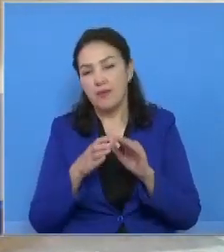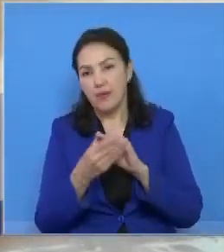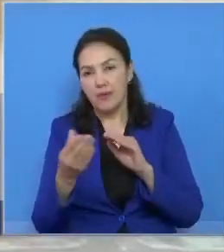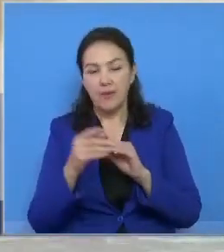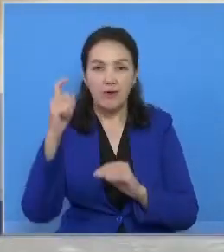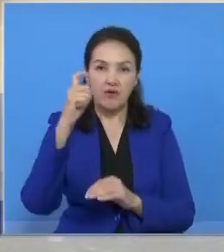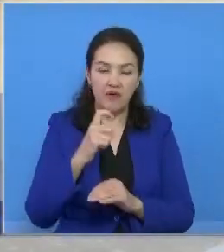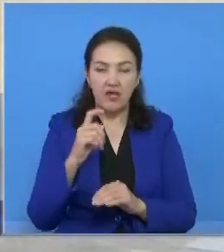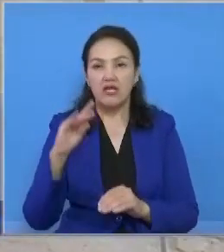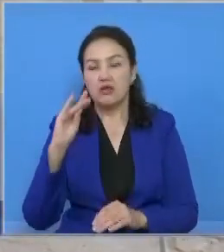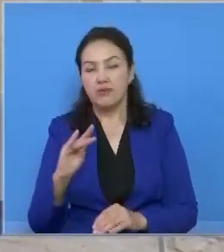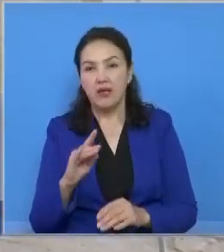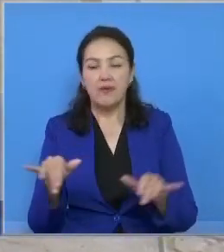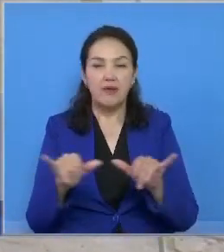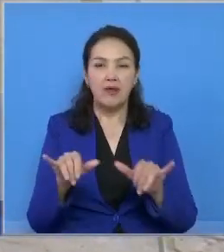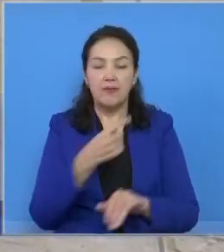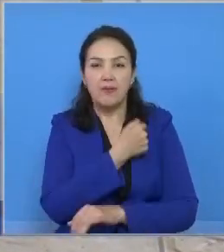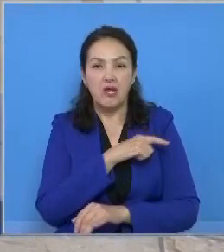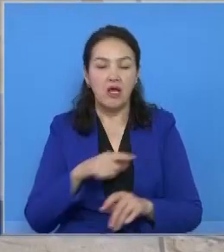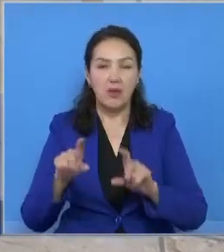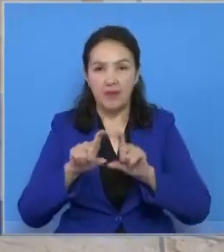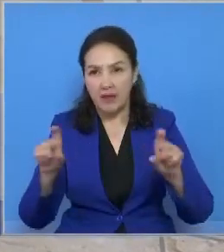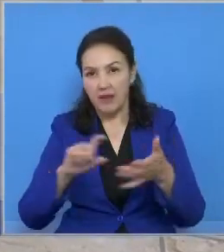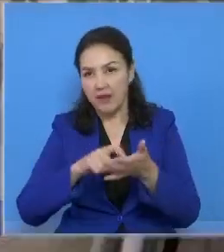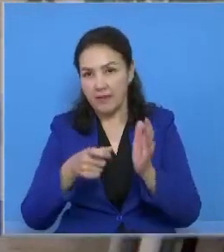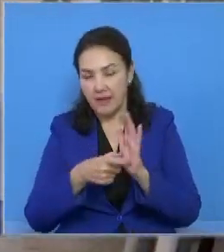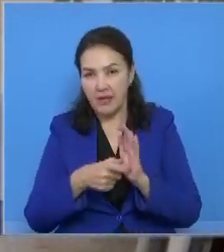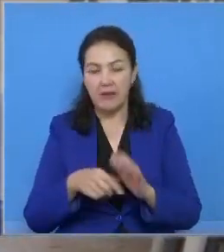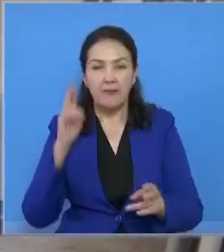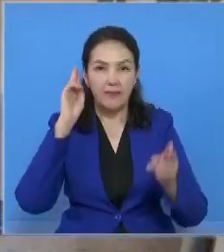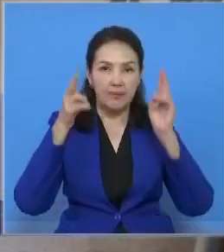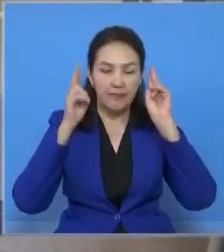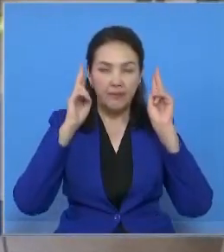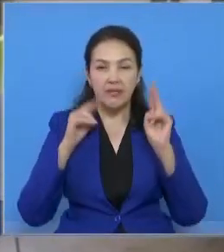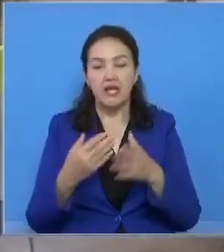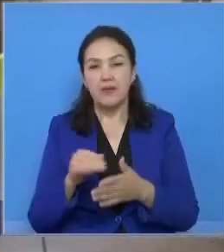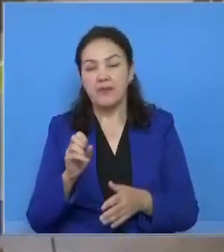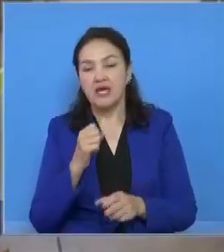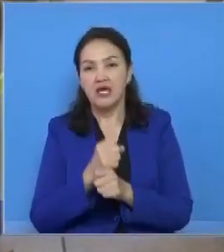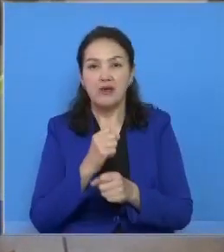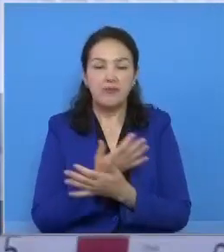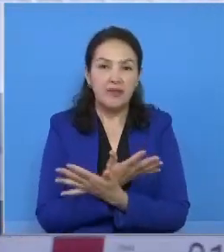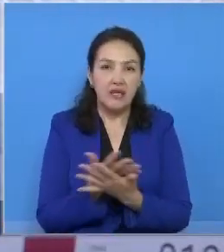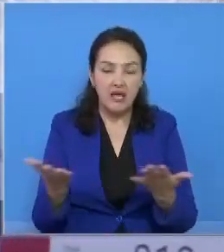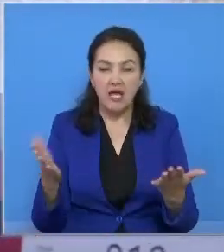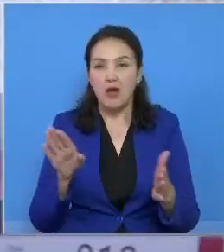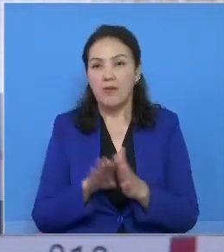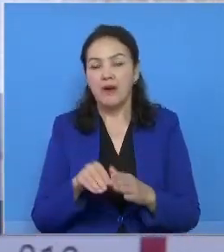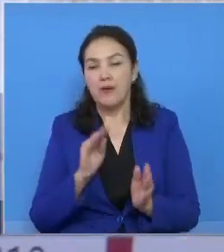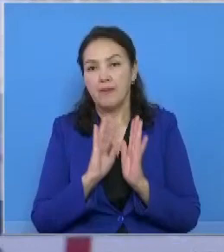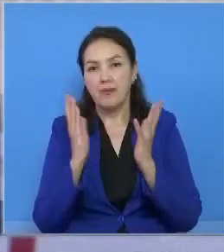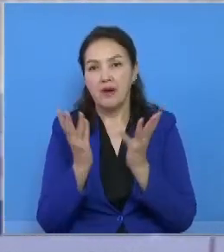вешалки, стулья, табуреты, мебель для медицинских и учебных кабинетов, салонов красоты, пластиковые изделия различного назначения,